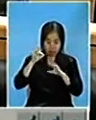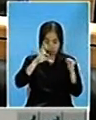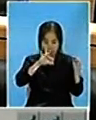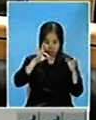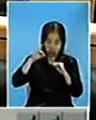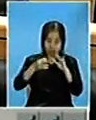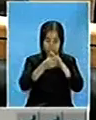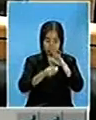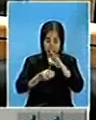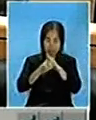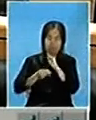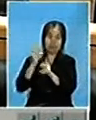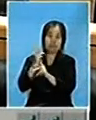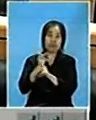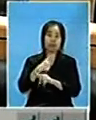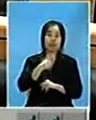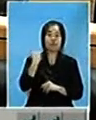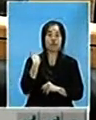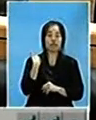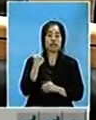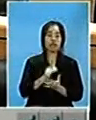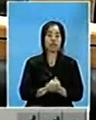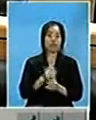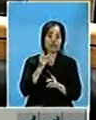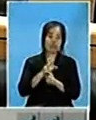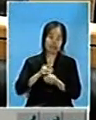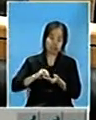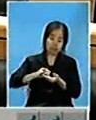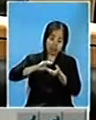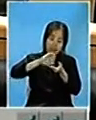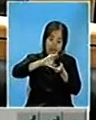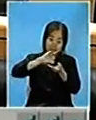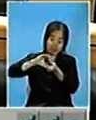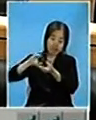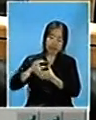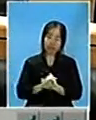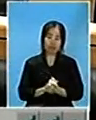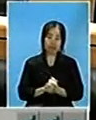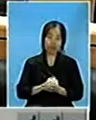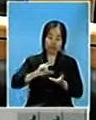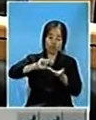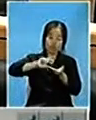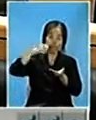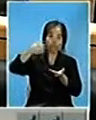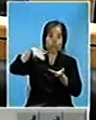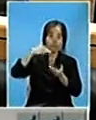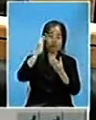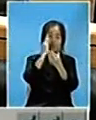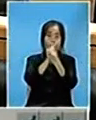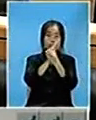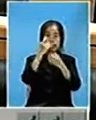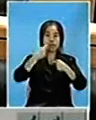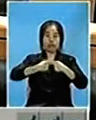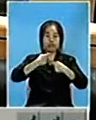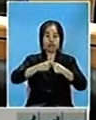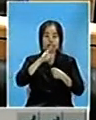แล้วก็เก็บไว้เพราะเราจะเก็บเป็นเอกสารทั้งเล่มทั้งฉบับอย่างนี้มันหนาเกินไปและไม่มีที่เก็บครับเพราะส่วนไหนที่เ